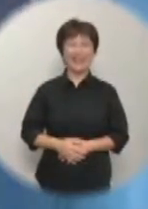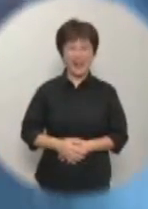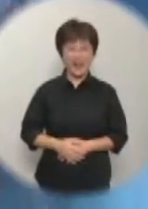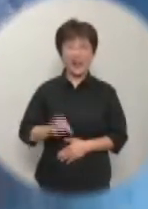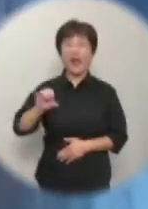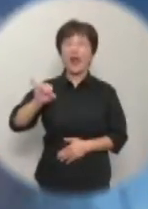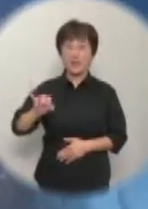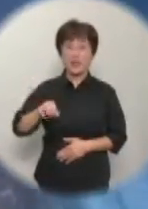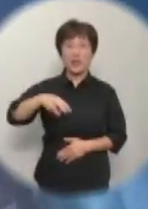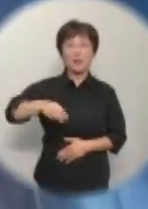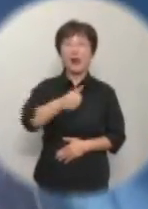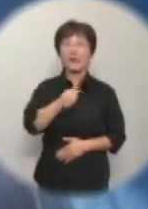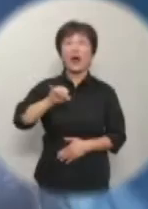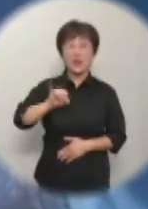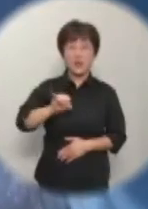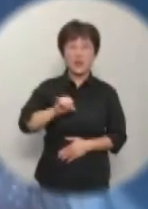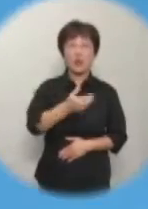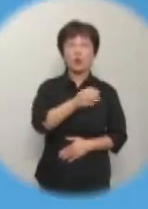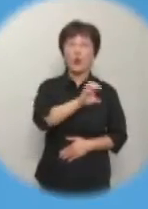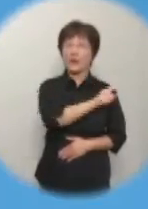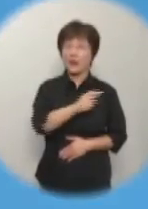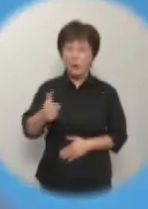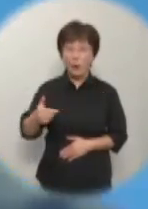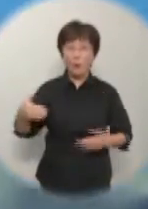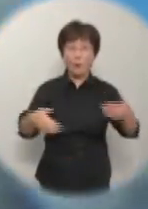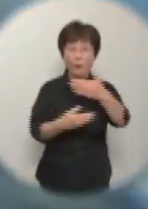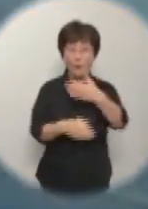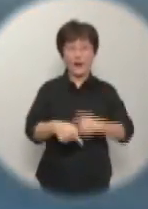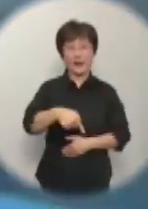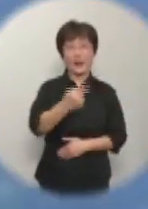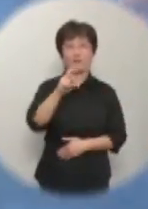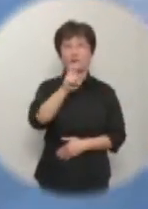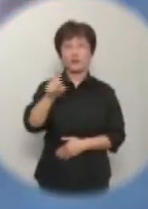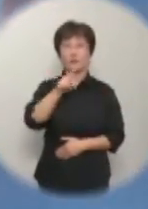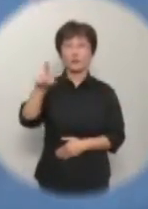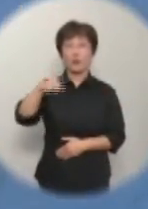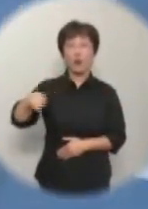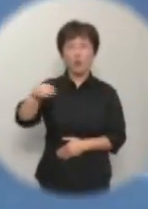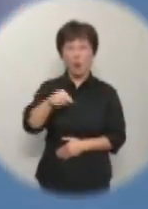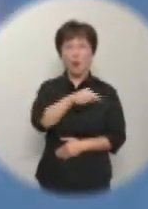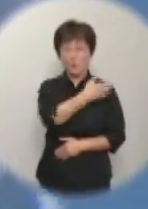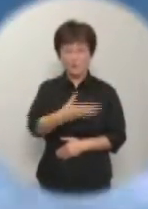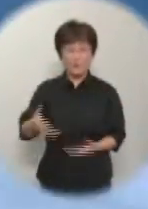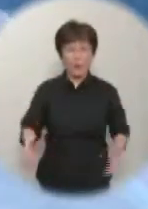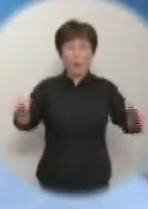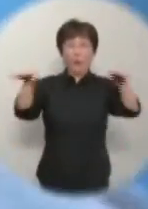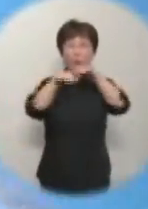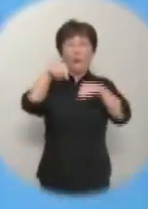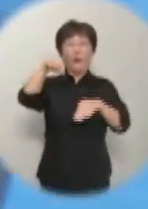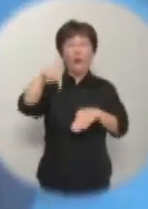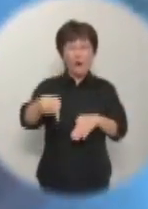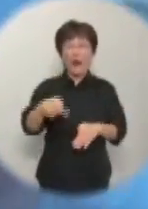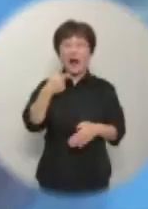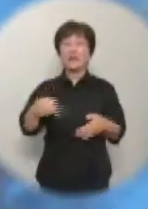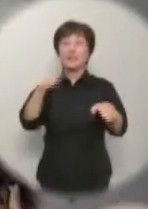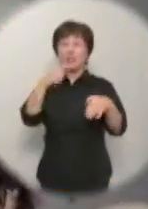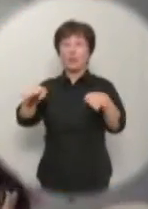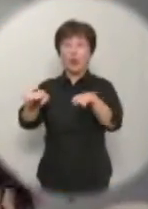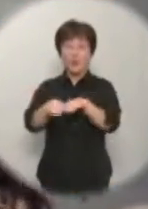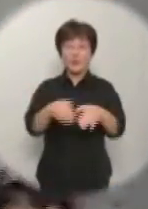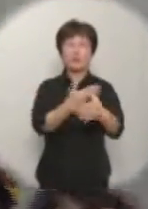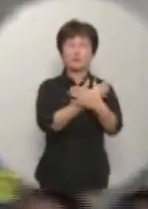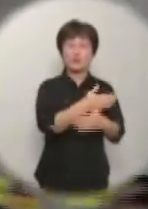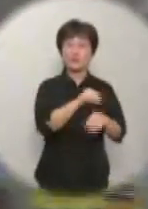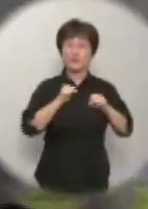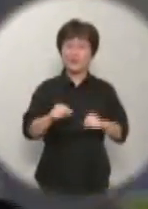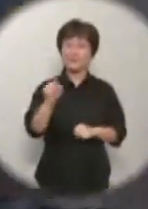エイやマダイ、ブリ、クエなどが泳ぐ120トンの大水槽。この大水槽で日曜日と祝日に